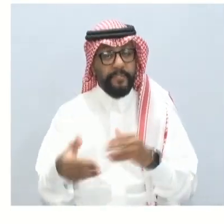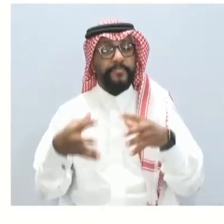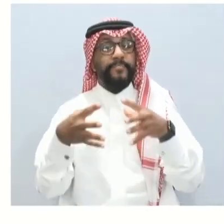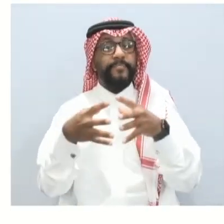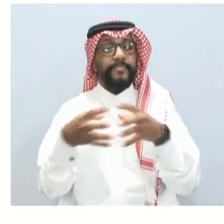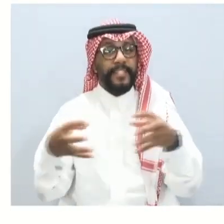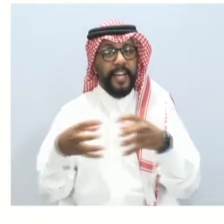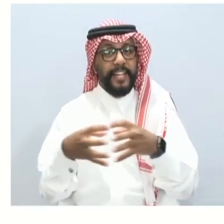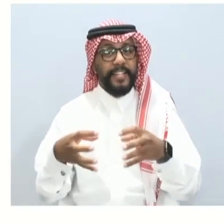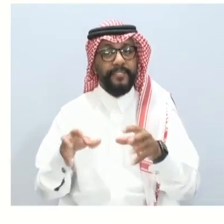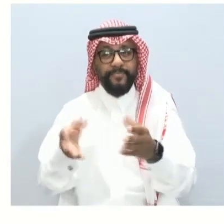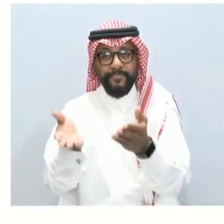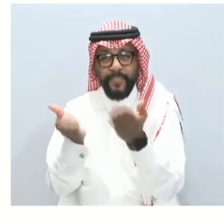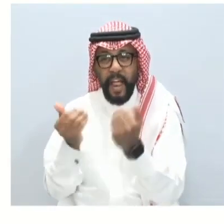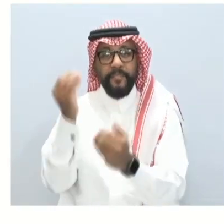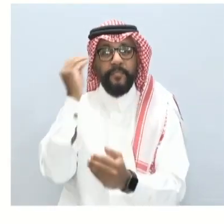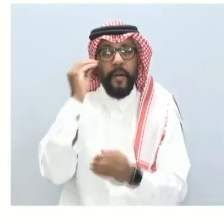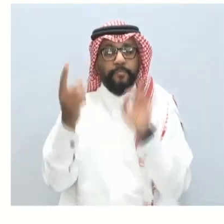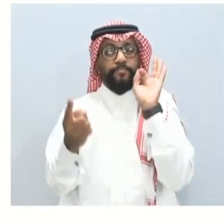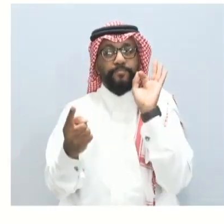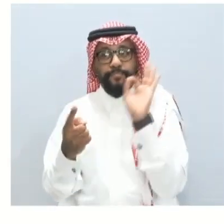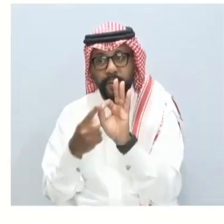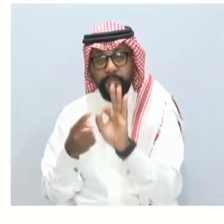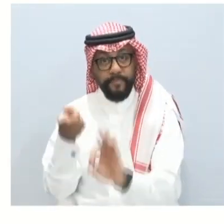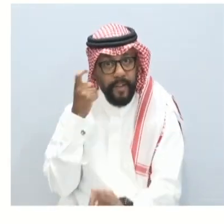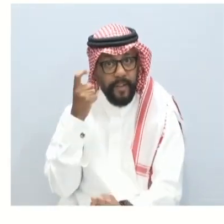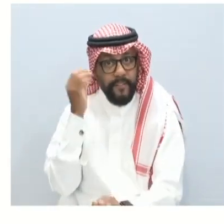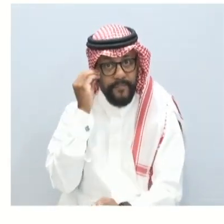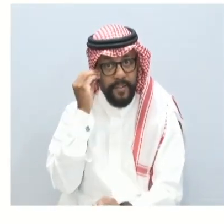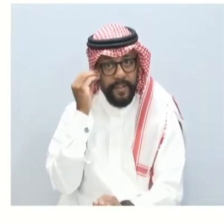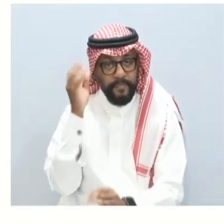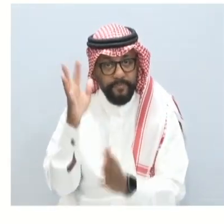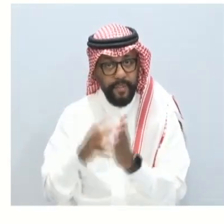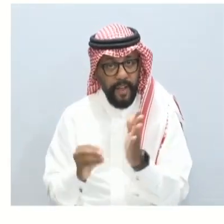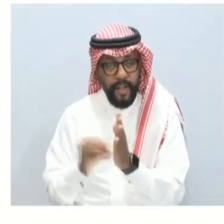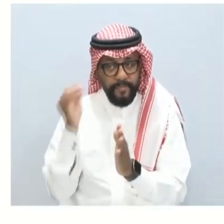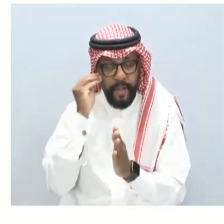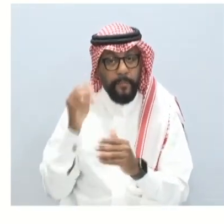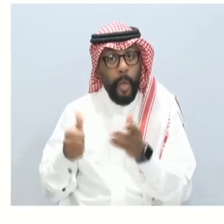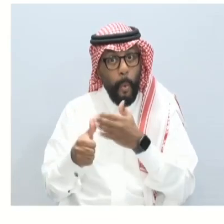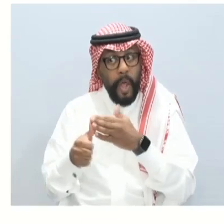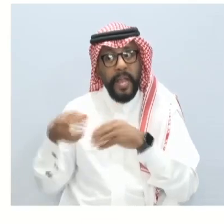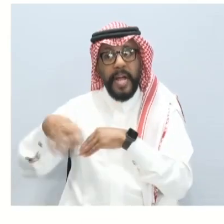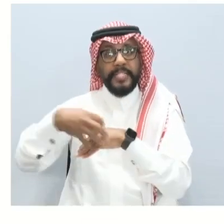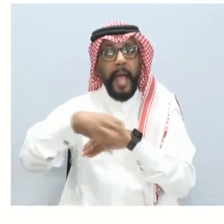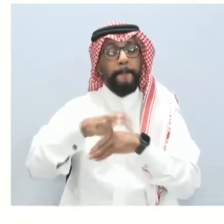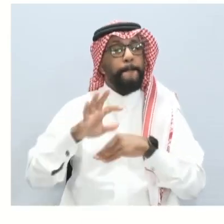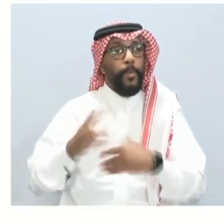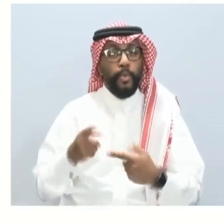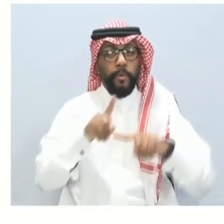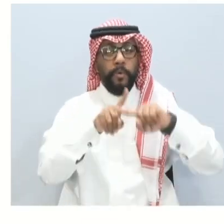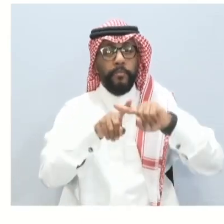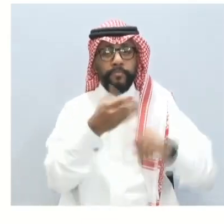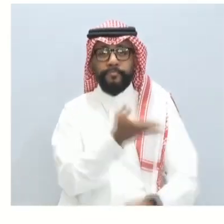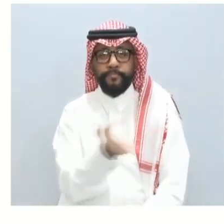سنخرج بالتعريف الشرعي للكفر سنخرج بالتعريف الشرعي للكفر فاول قسم من